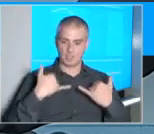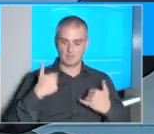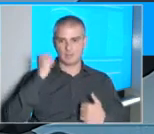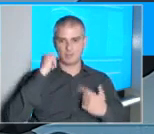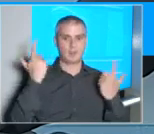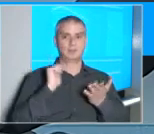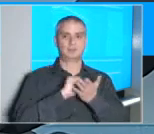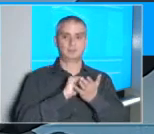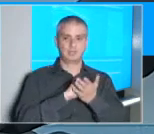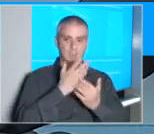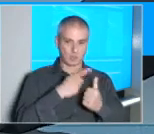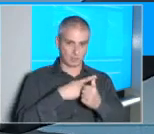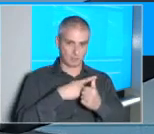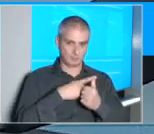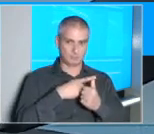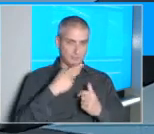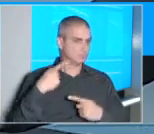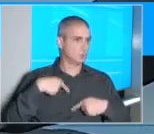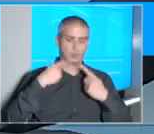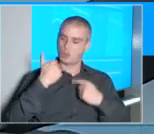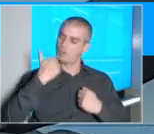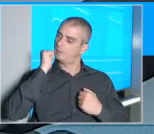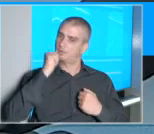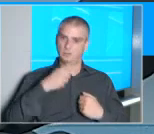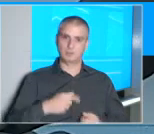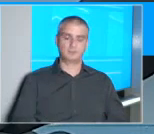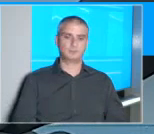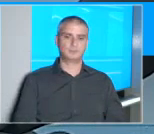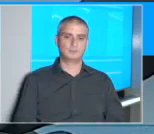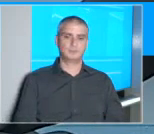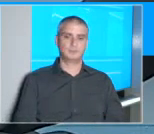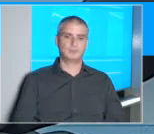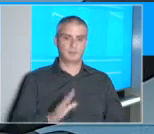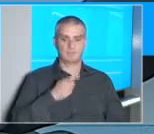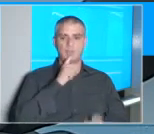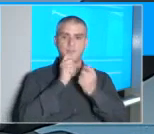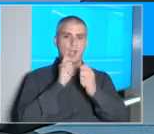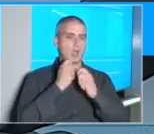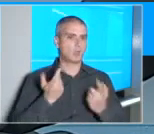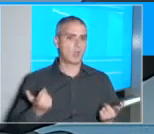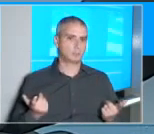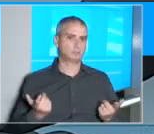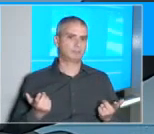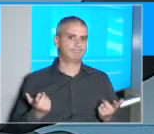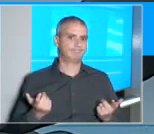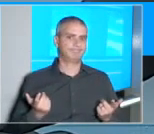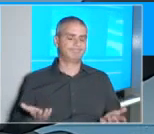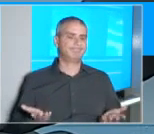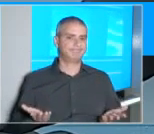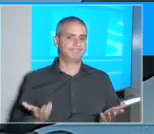אם זה במסיבת העיתונאים, כלומר לאורך כל יום האתמול, זה נכון יותר להגיד, וגם אחרי זה ברעיונות.